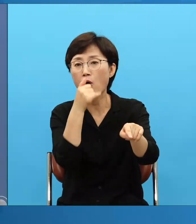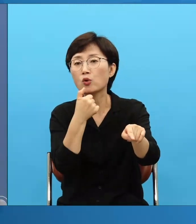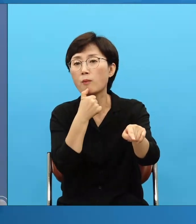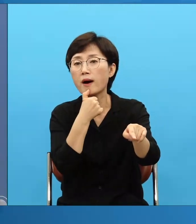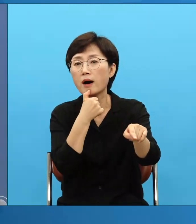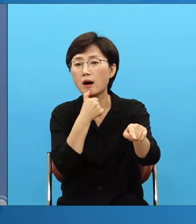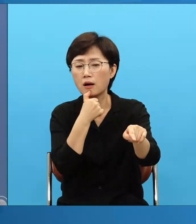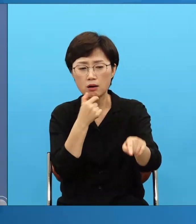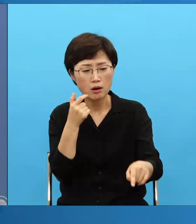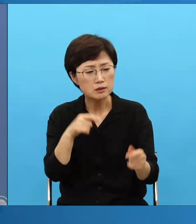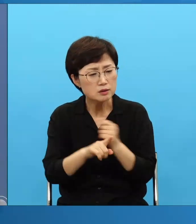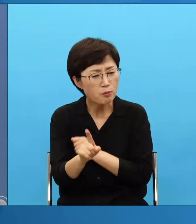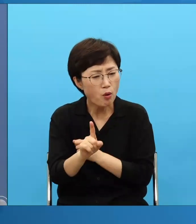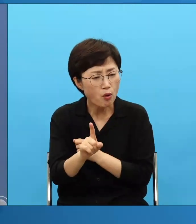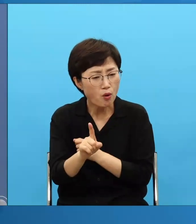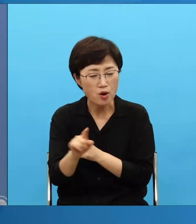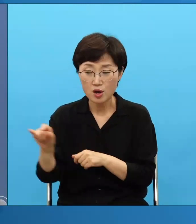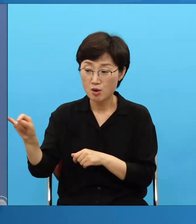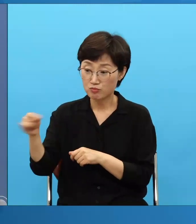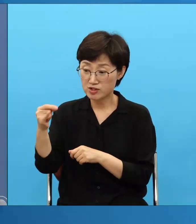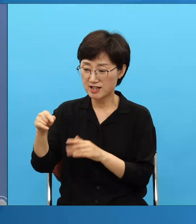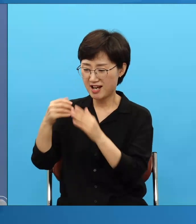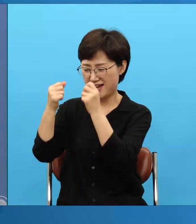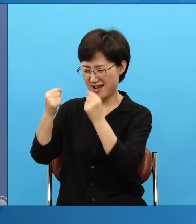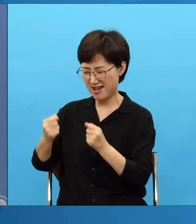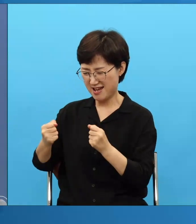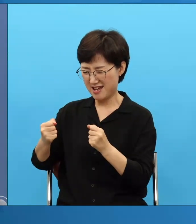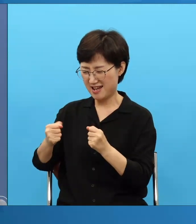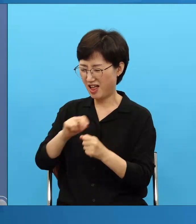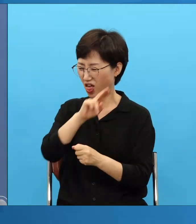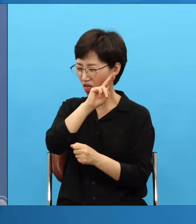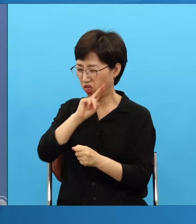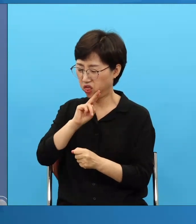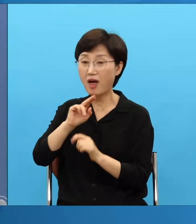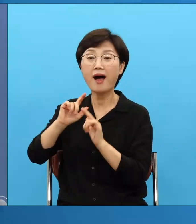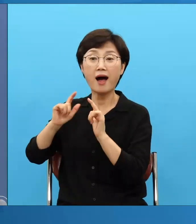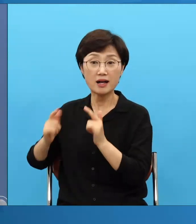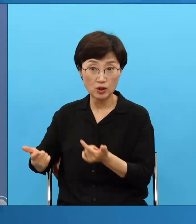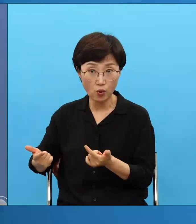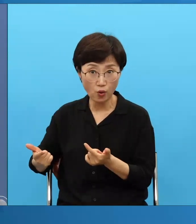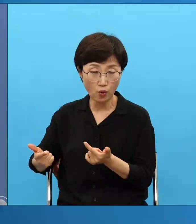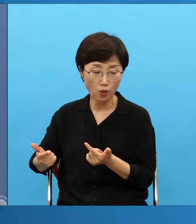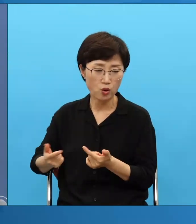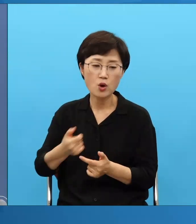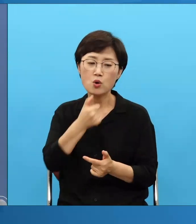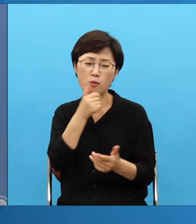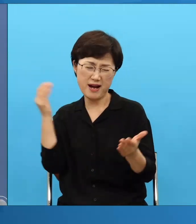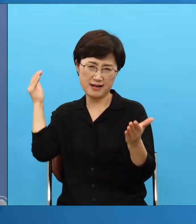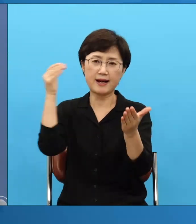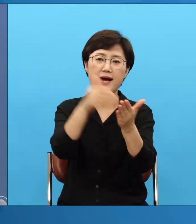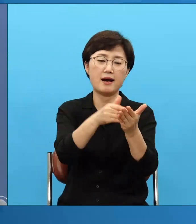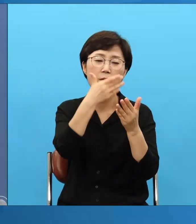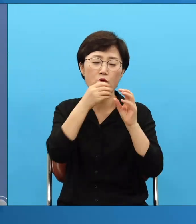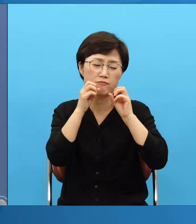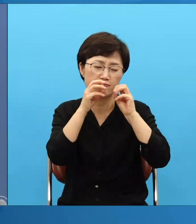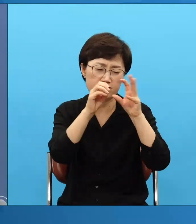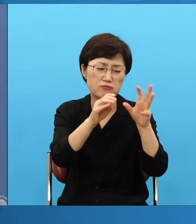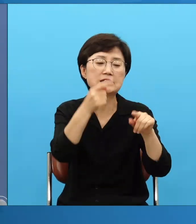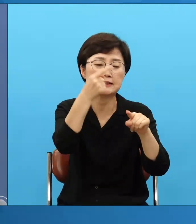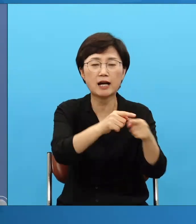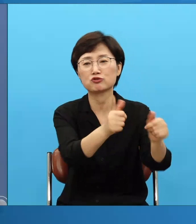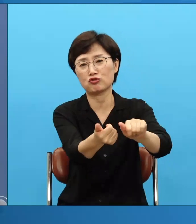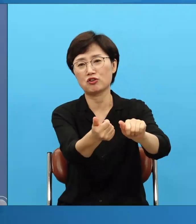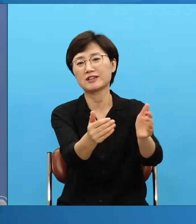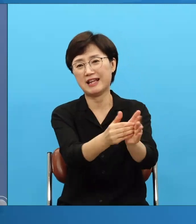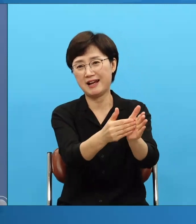로마까지 가서 로마 복음하고 죽었다는 말이 돼요. Now the graves are still found in Rome, and that means that until the day of the death, they reached to Rome to